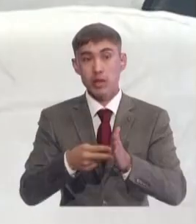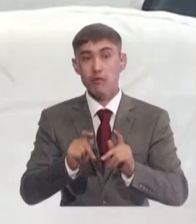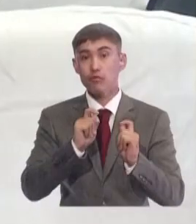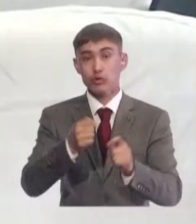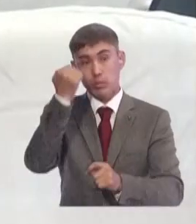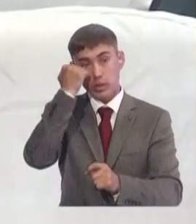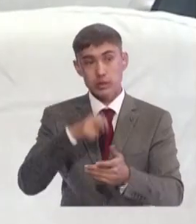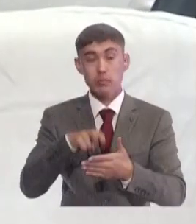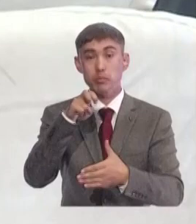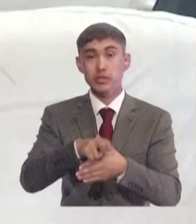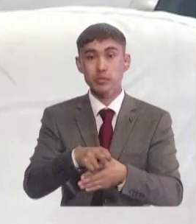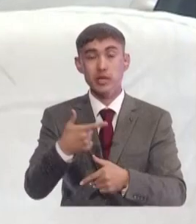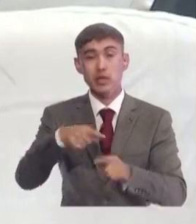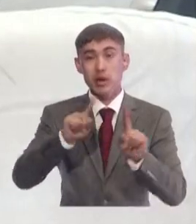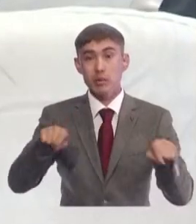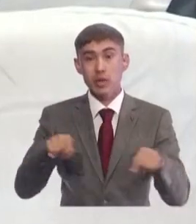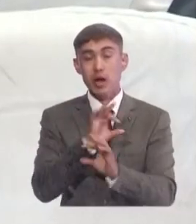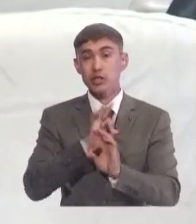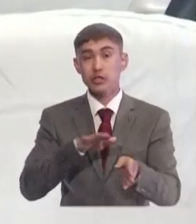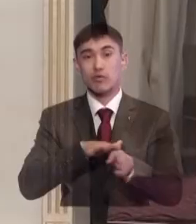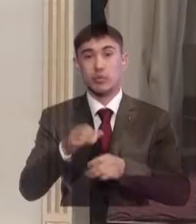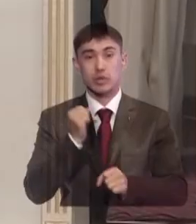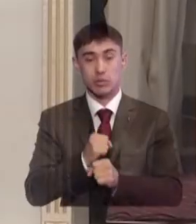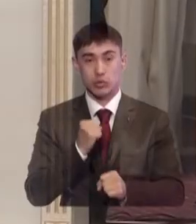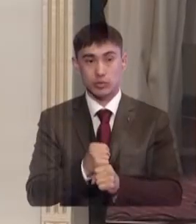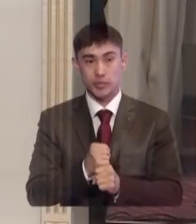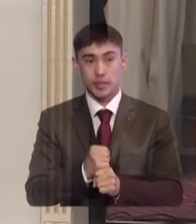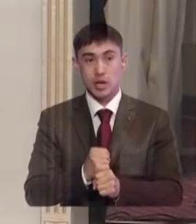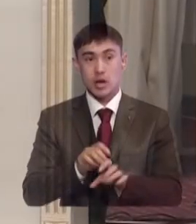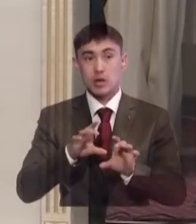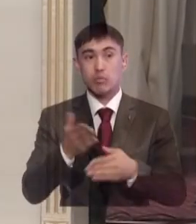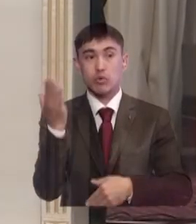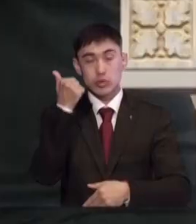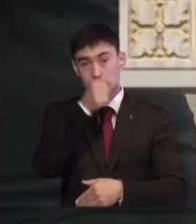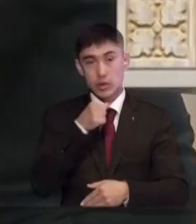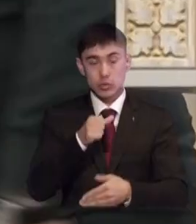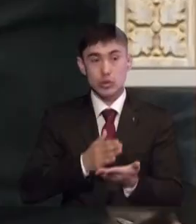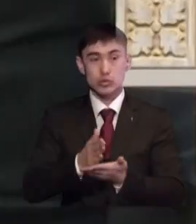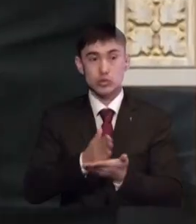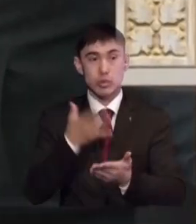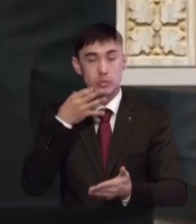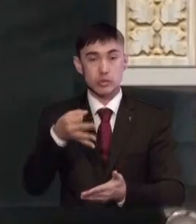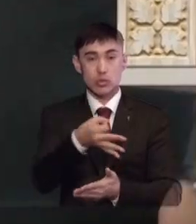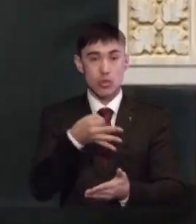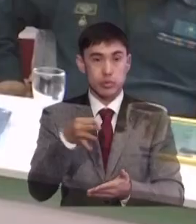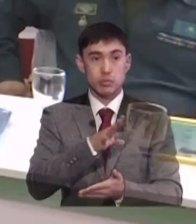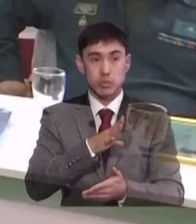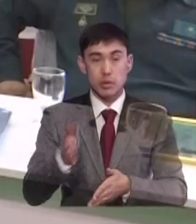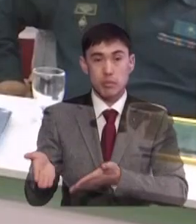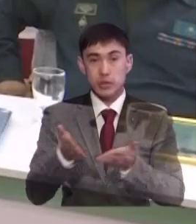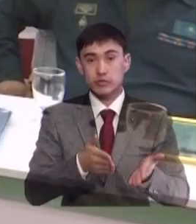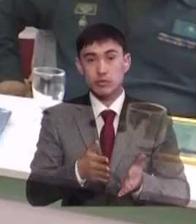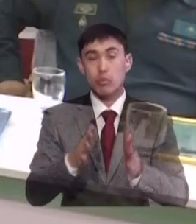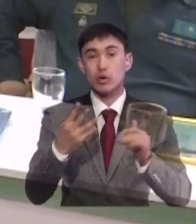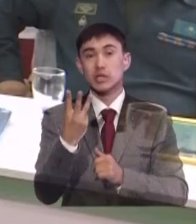вручил благодарственные письма и грамоты за отлично выполненную работу. Напомним, в прошлом году на службу от Алматинской области было призвано